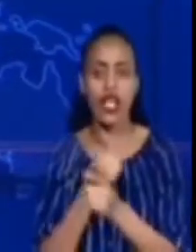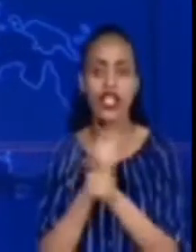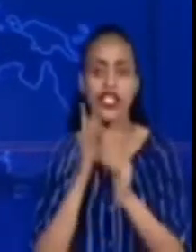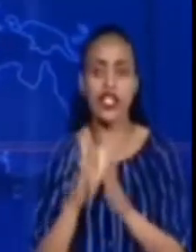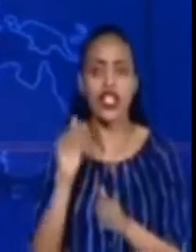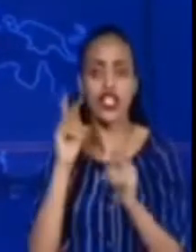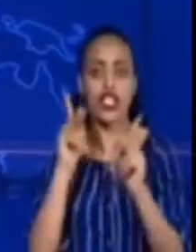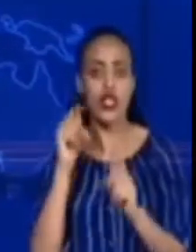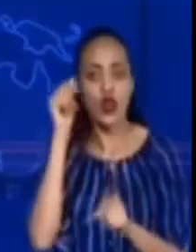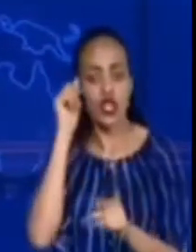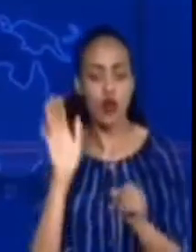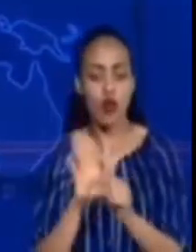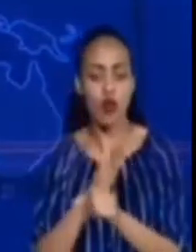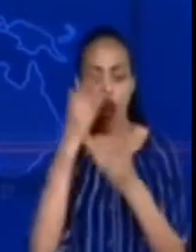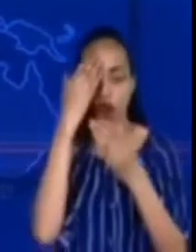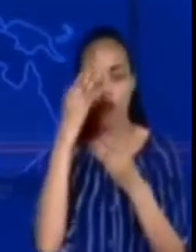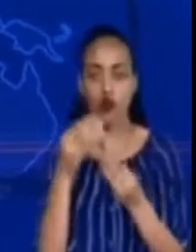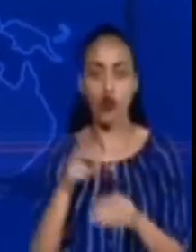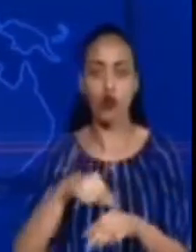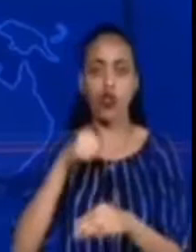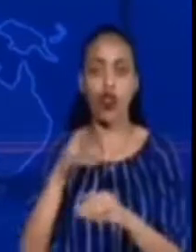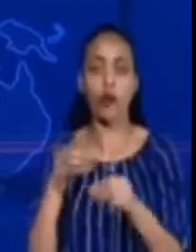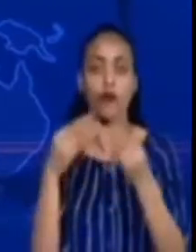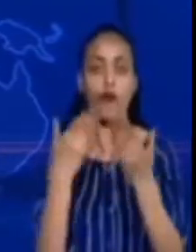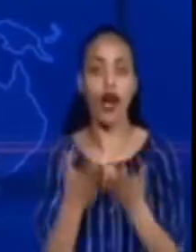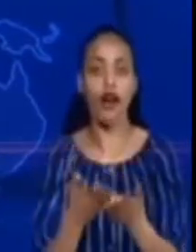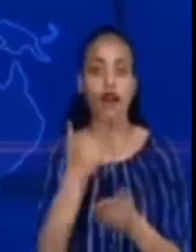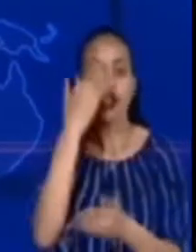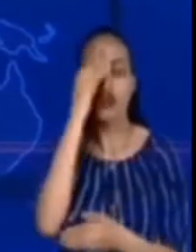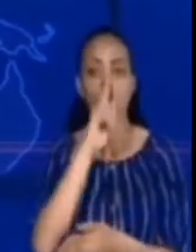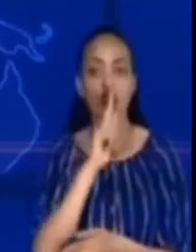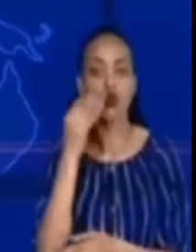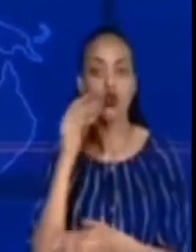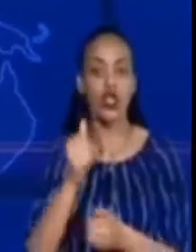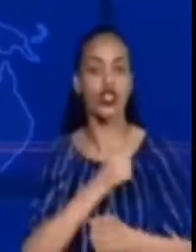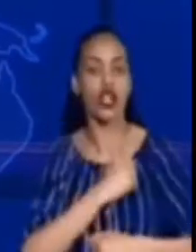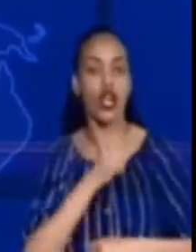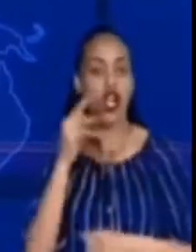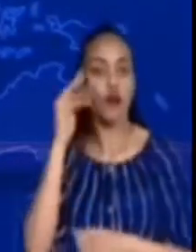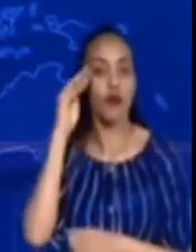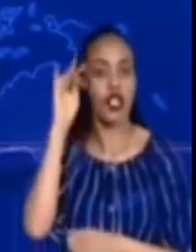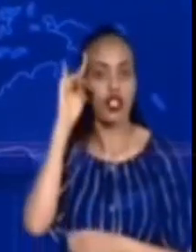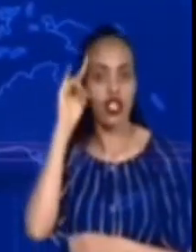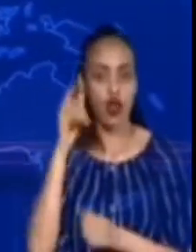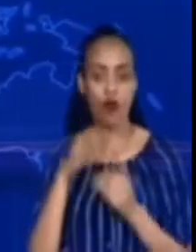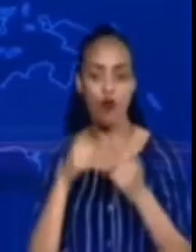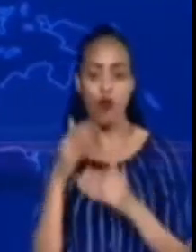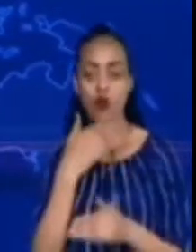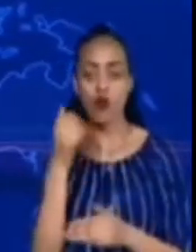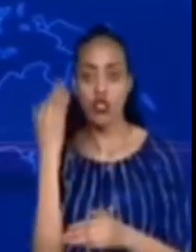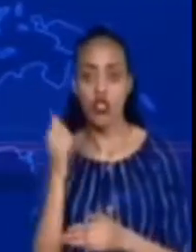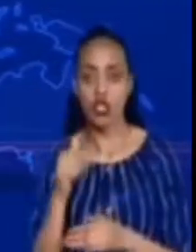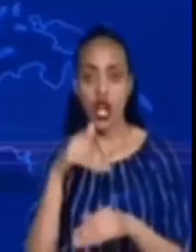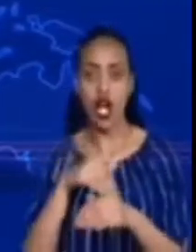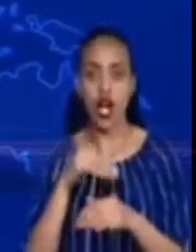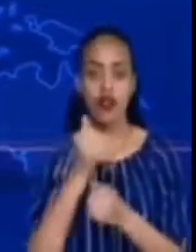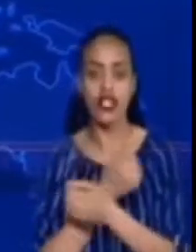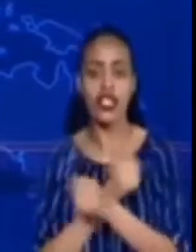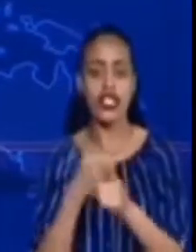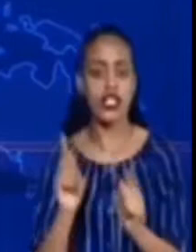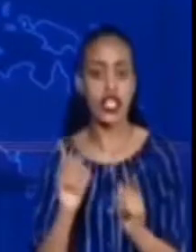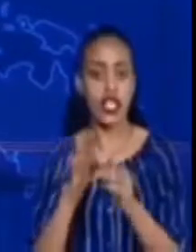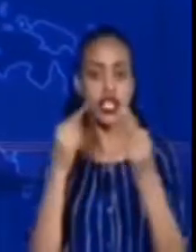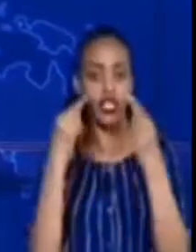እንደሚያፈርስ ዘበነ በሷፍ የሚጠራሱ አይደለም ዘበነ በጣም የተከበረ ትልቅ ሰው ነው ደሞ በቅርቡ